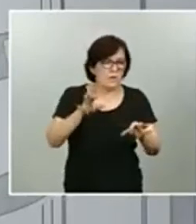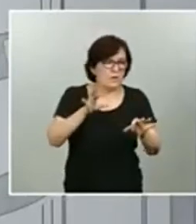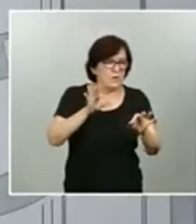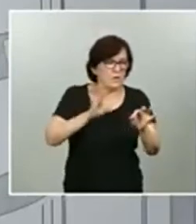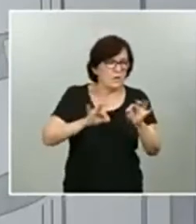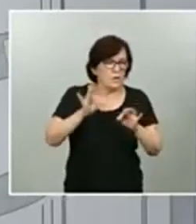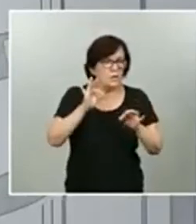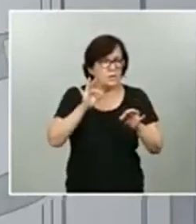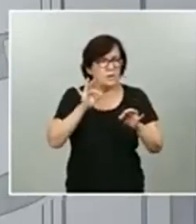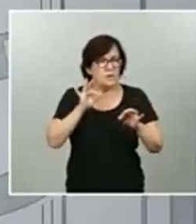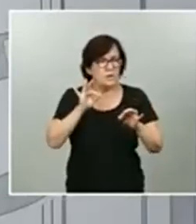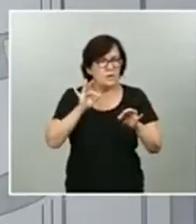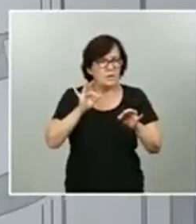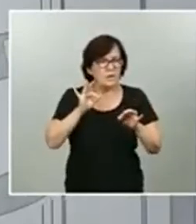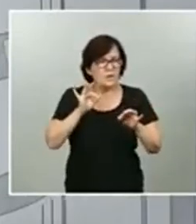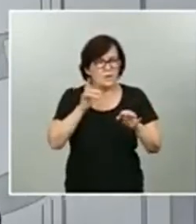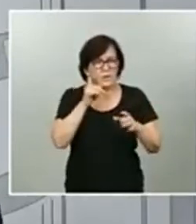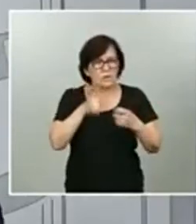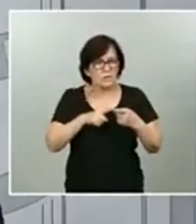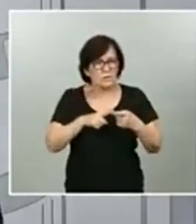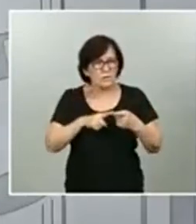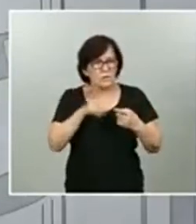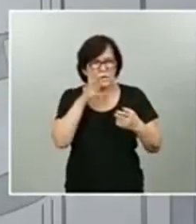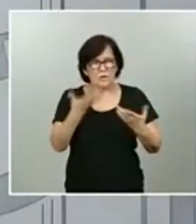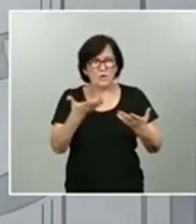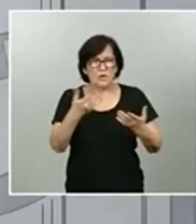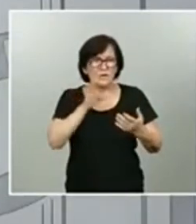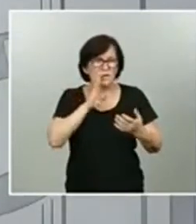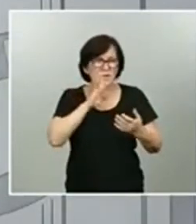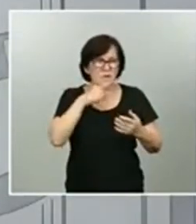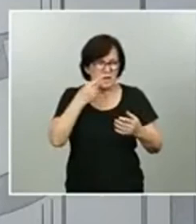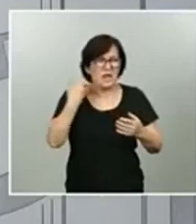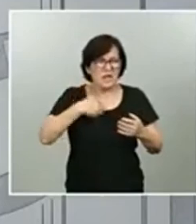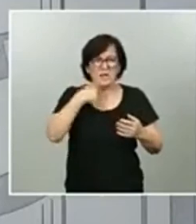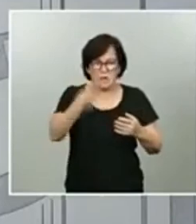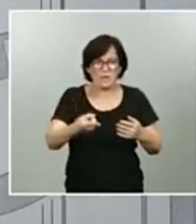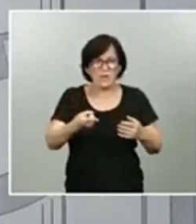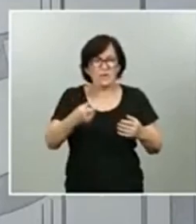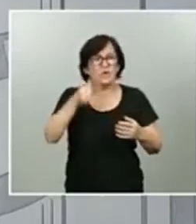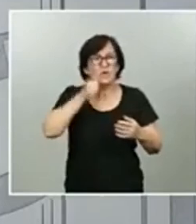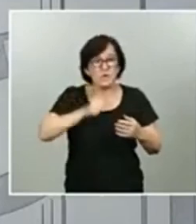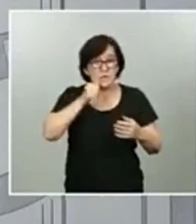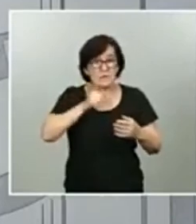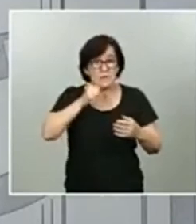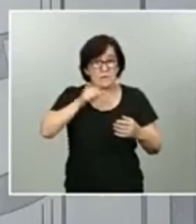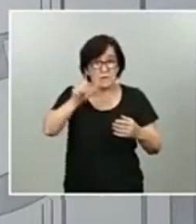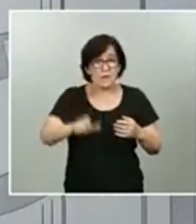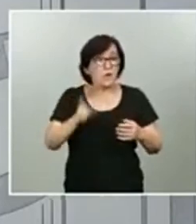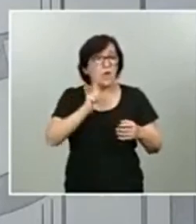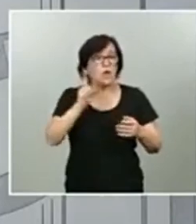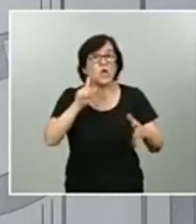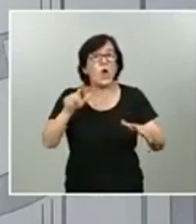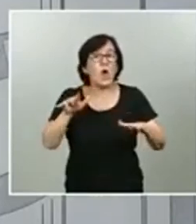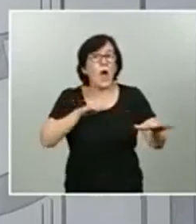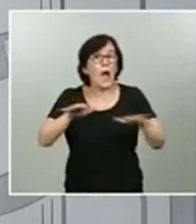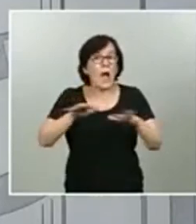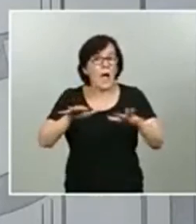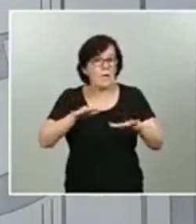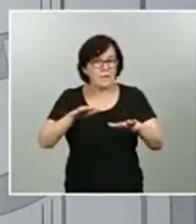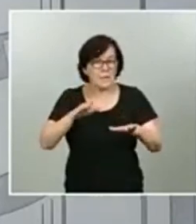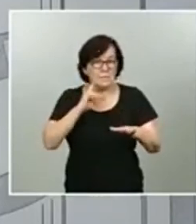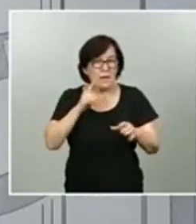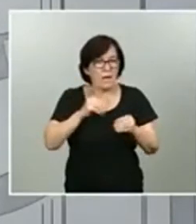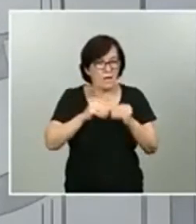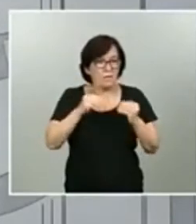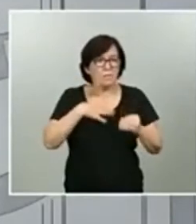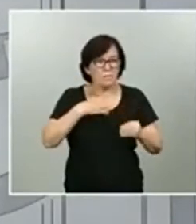ventaglio degli strumenti non è ancora attivo. Però mi sembra, quindi devono essere ancora attivati, credo che si